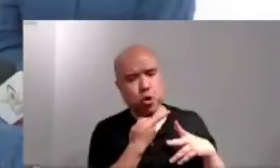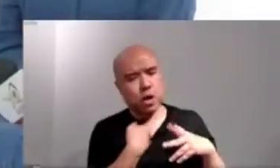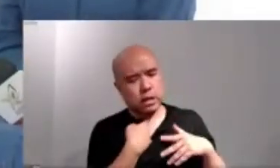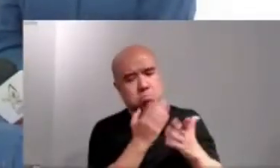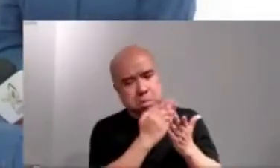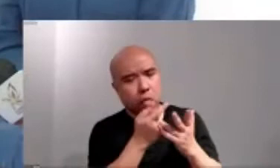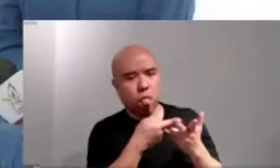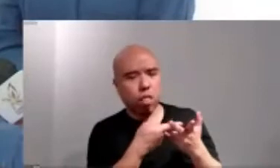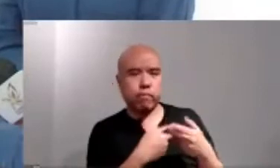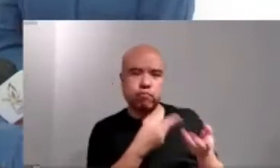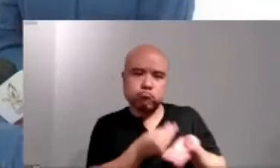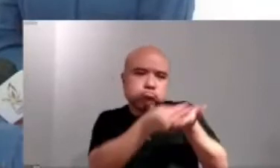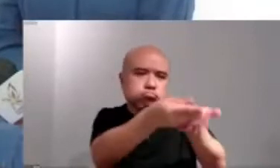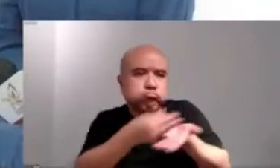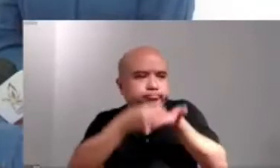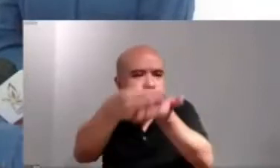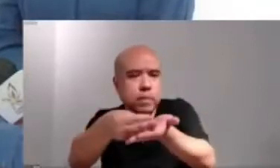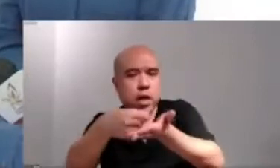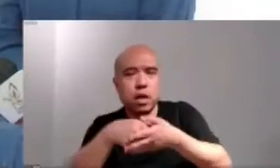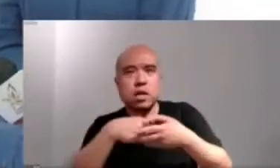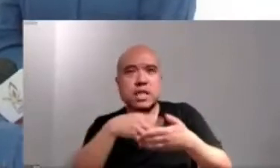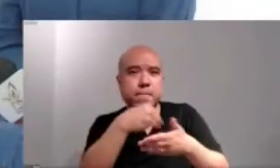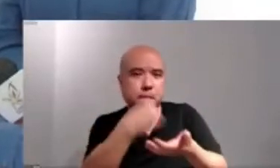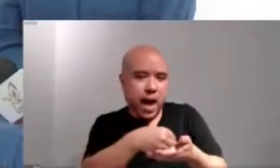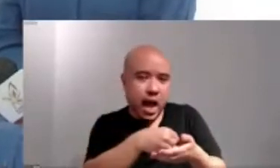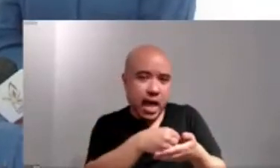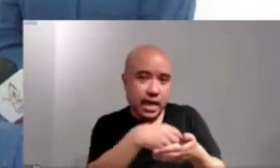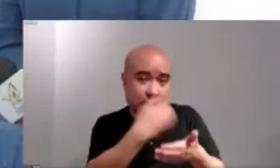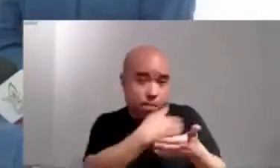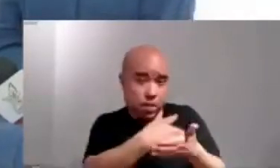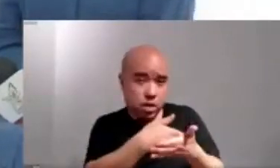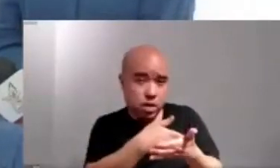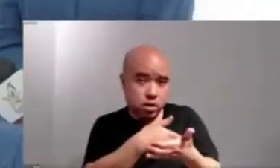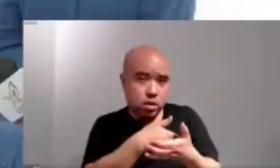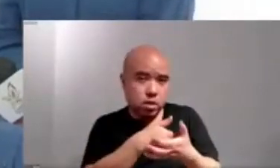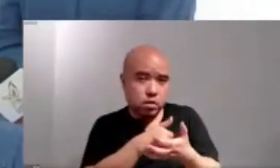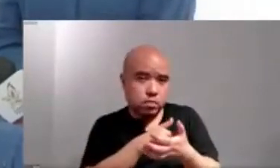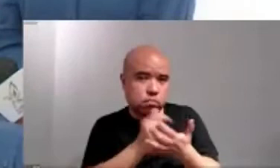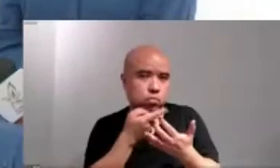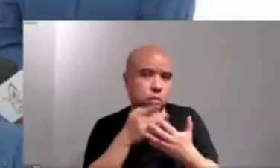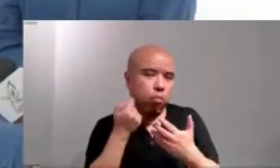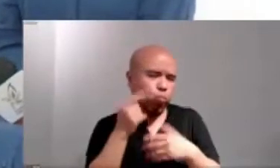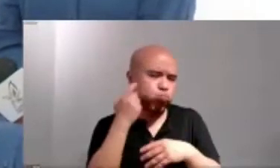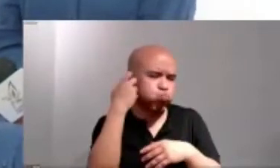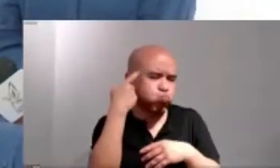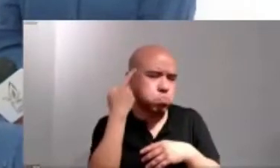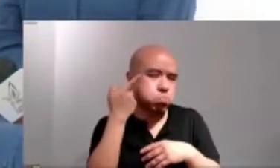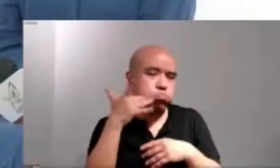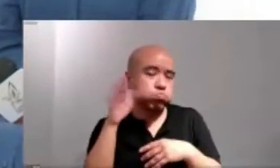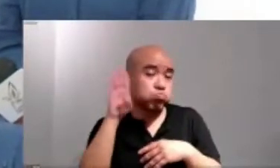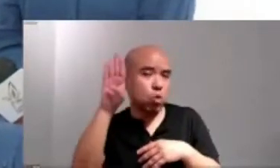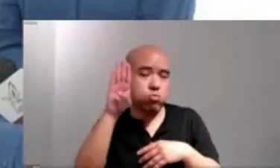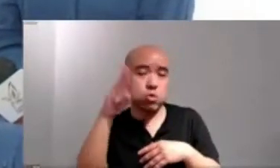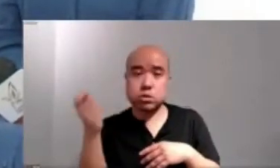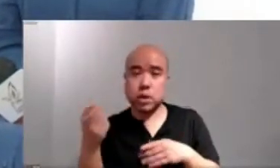咩就捐出去啊，或者盡量唔好買咁多嘢嘅。我相信嚟緊即係新世代都係行緊呢個方向啦。 即係希望可以追求一